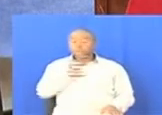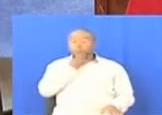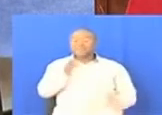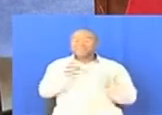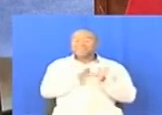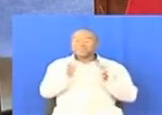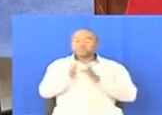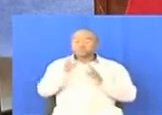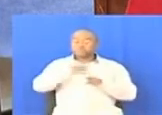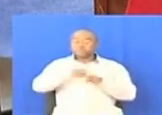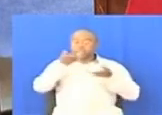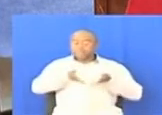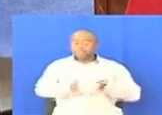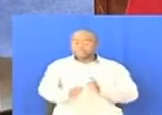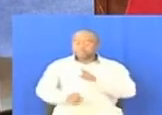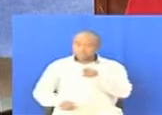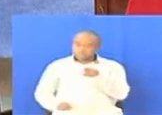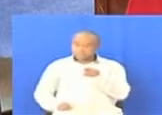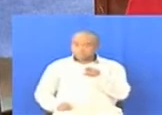alikozaliwa